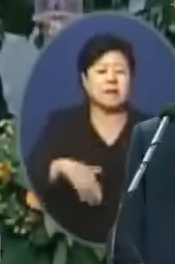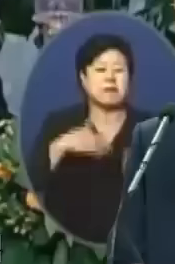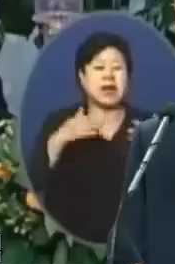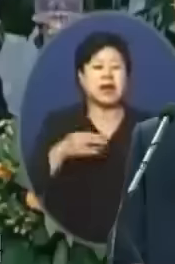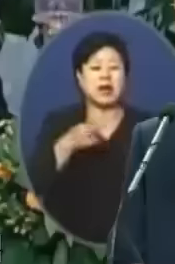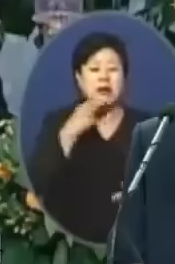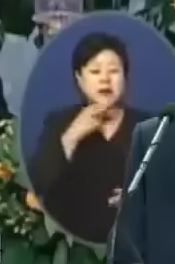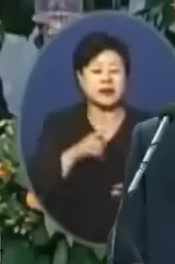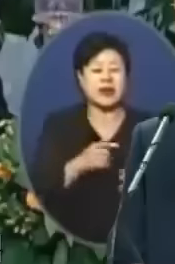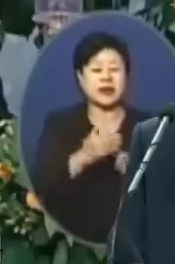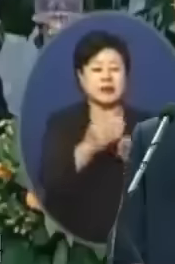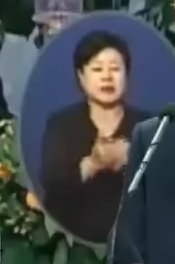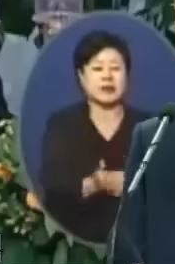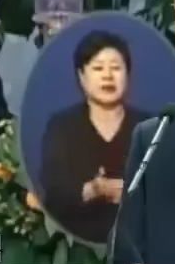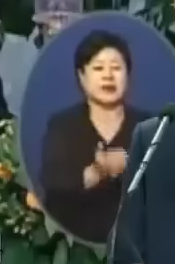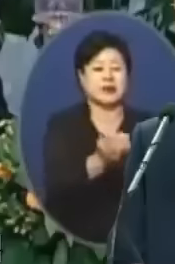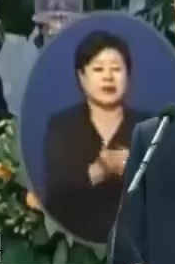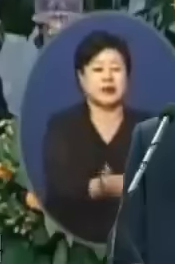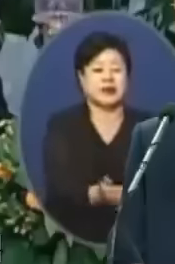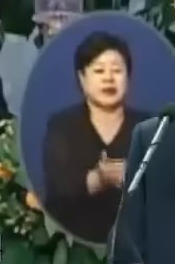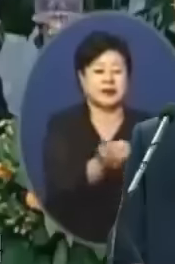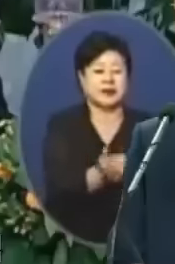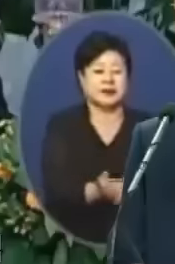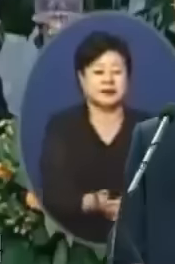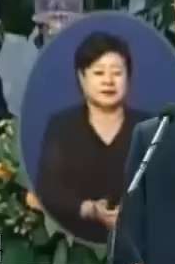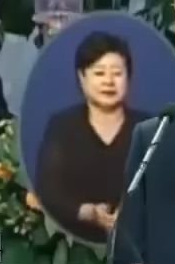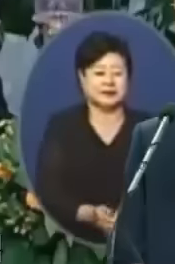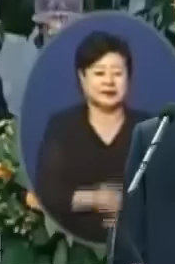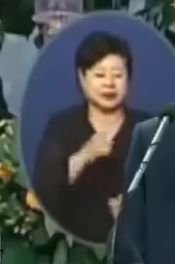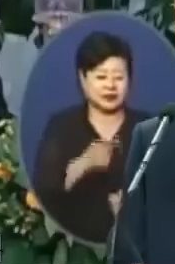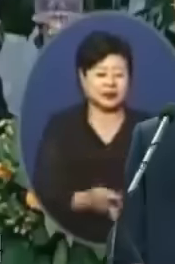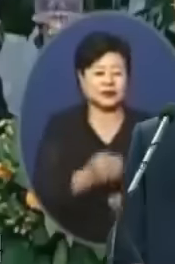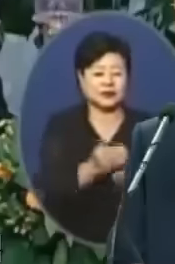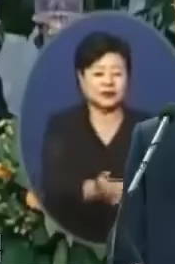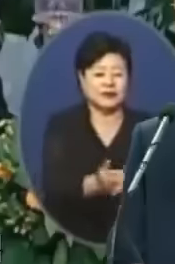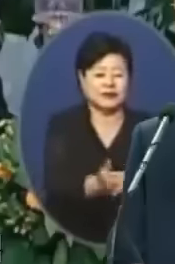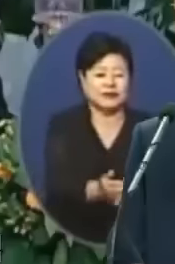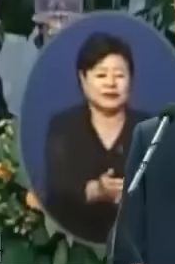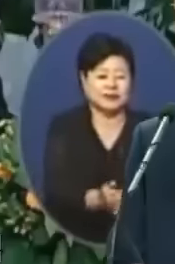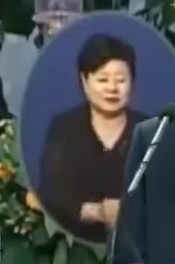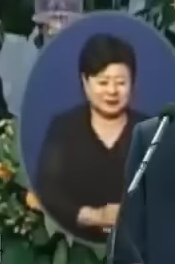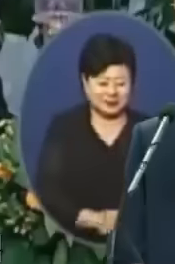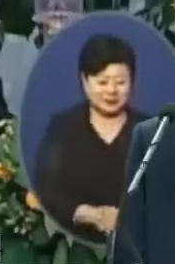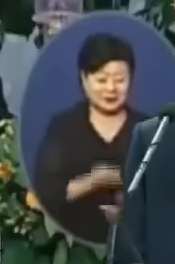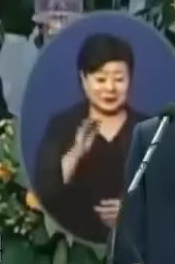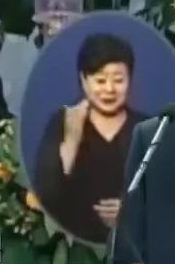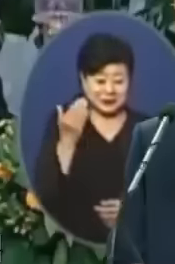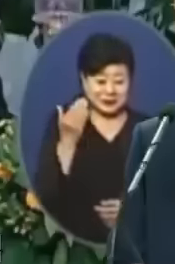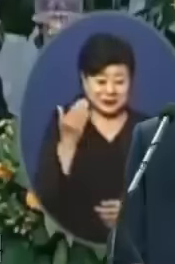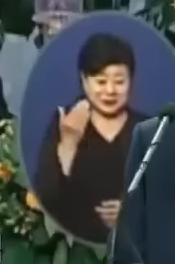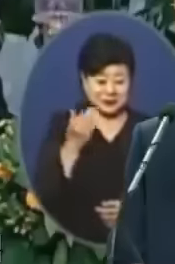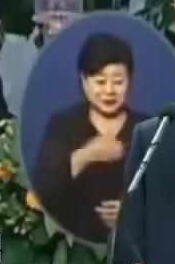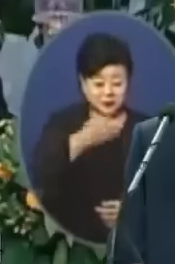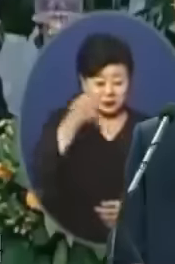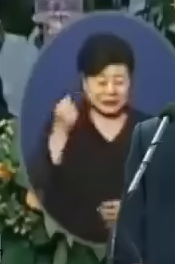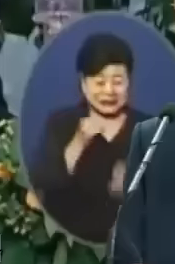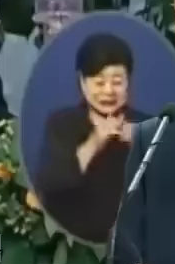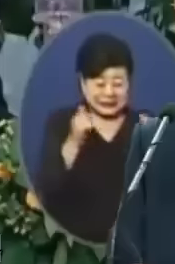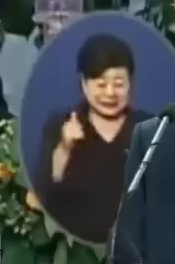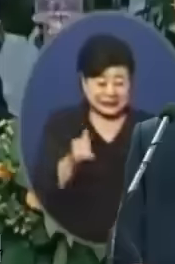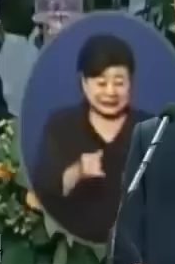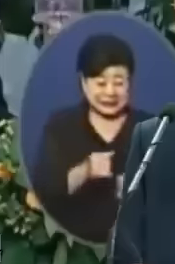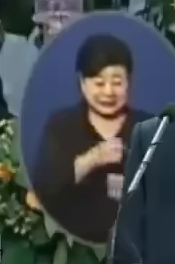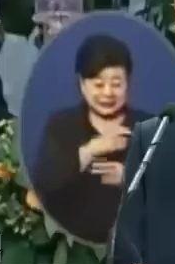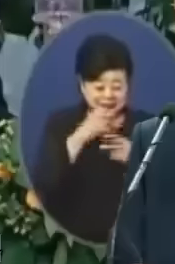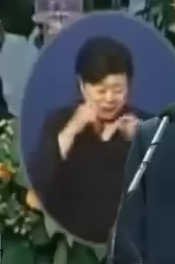날에도 배를 띄워놓고 돛을 달아놓으면 앞으로 전진해 나가는 것입니다. 자고 나면 다르고 자고 나면 다릅니다. 꿈을 가진 사람은 자고